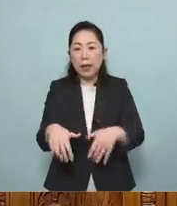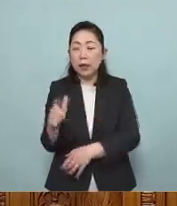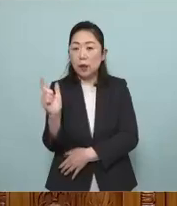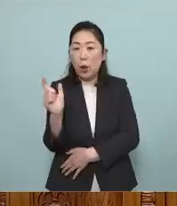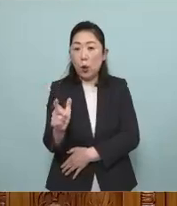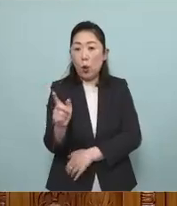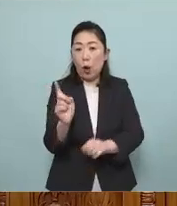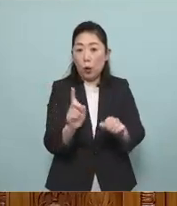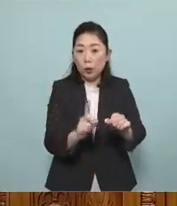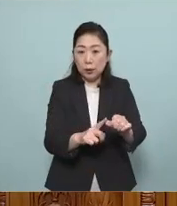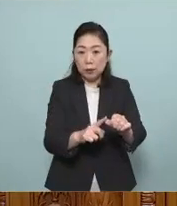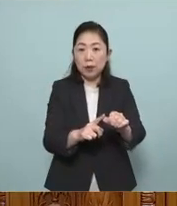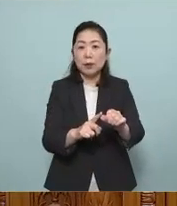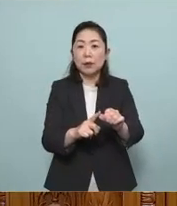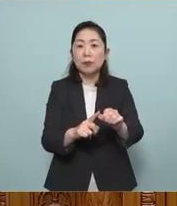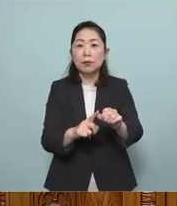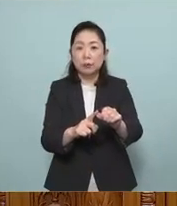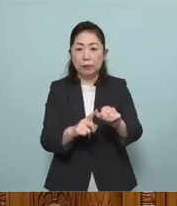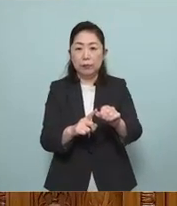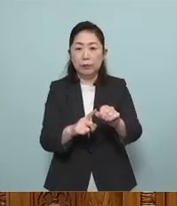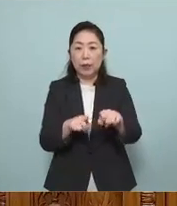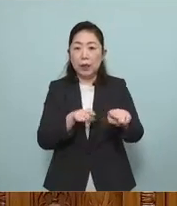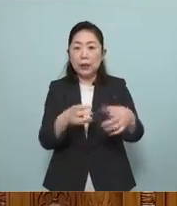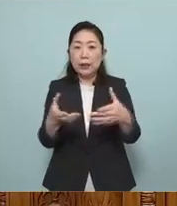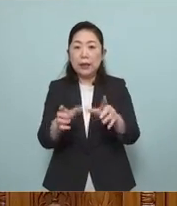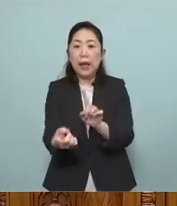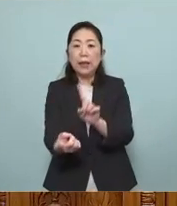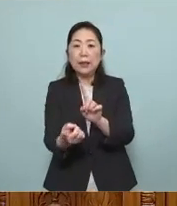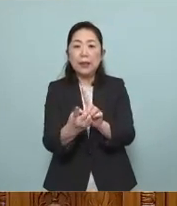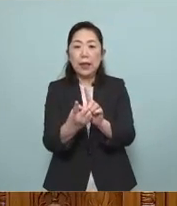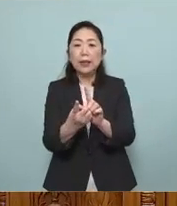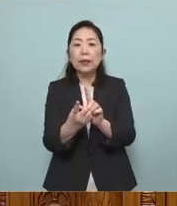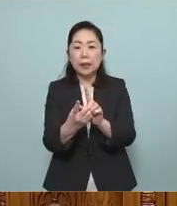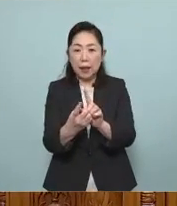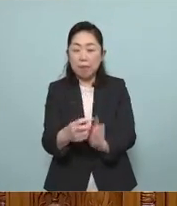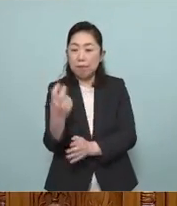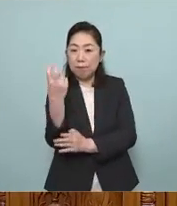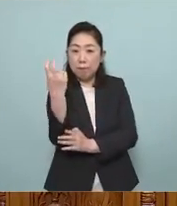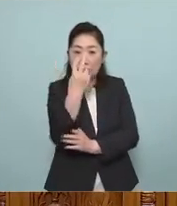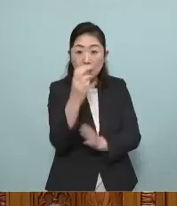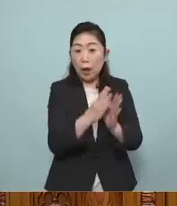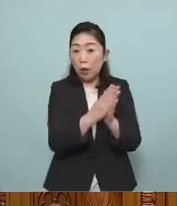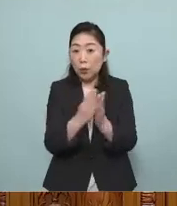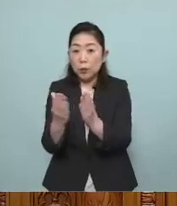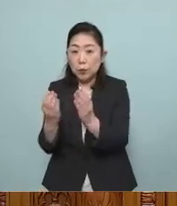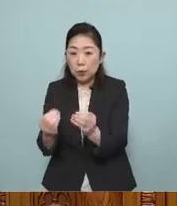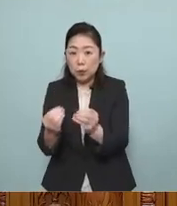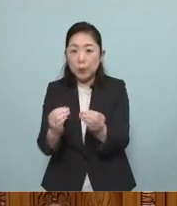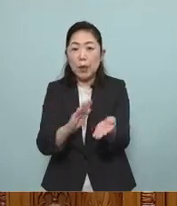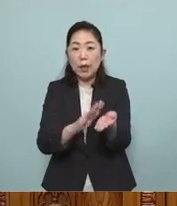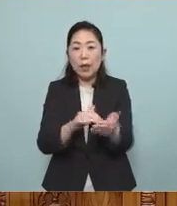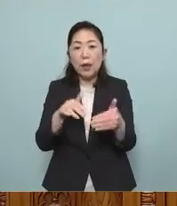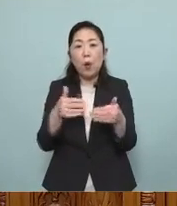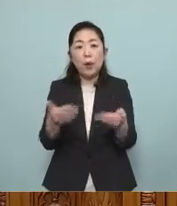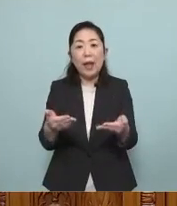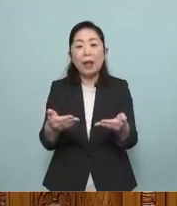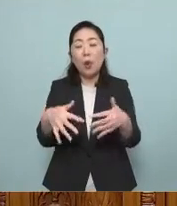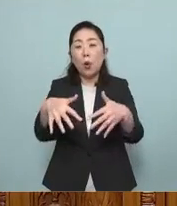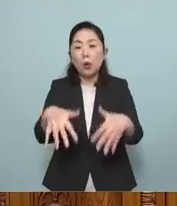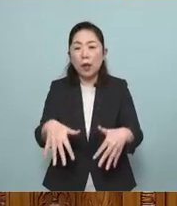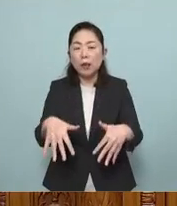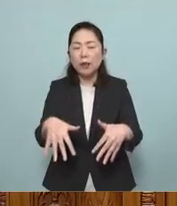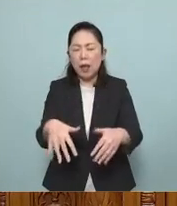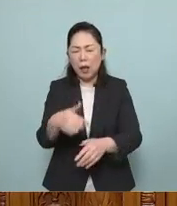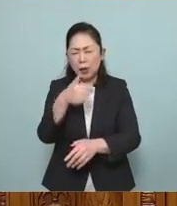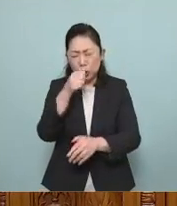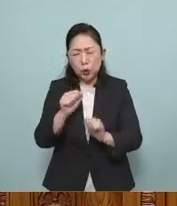します。私から各自治体に自己点検を依頼し、医療提供体制の確保に万全を期